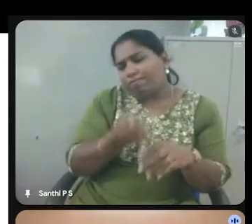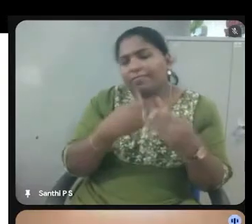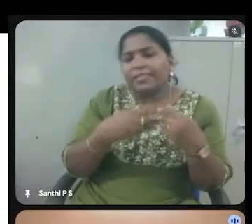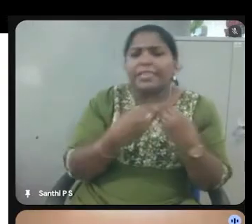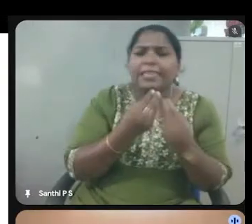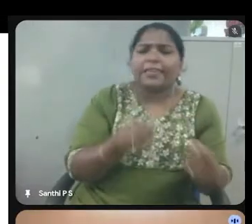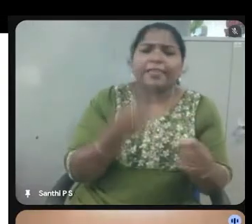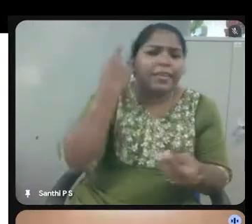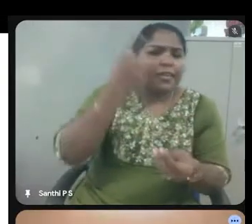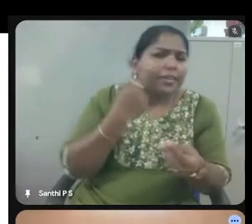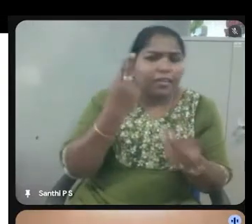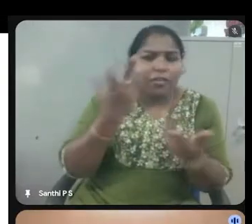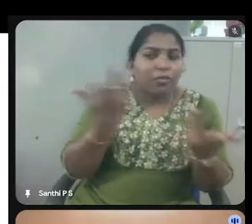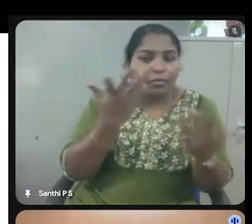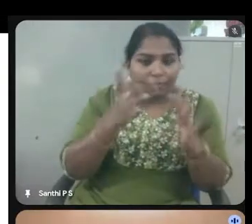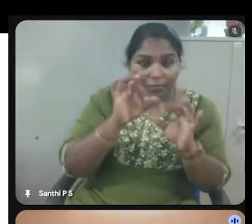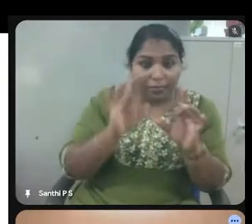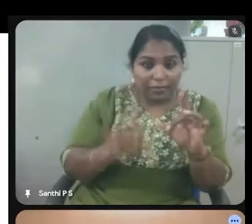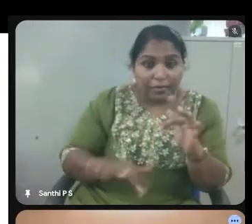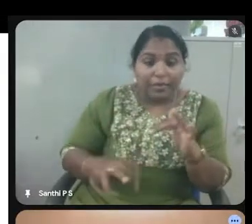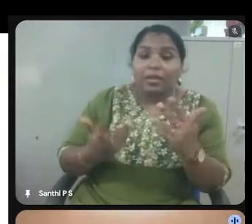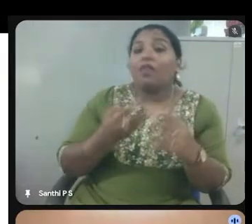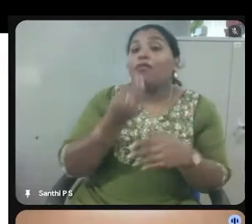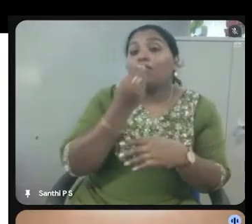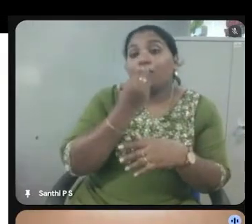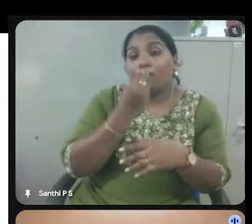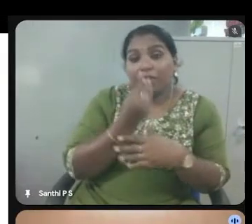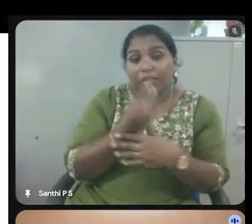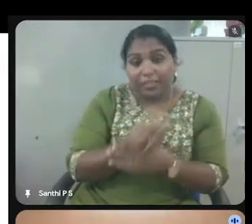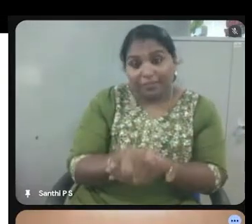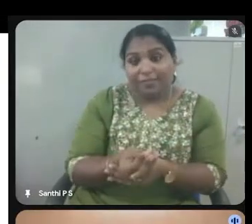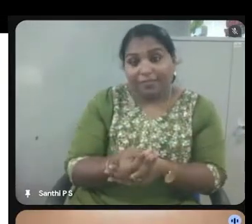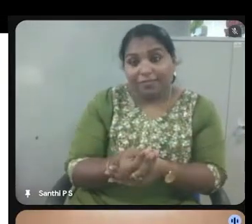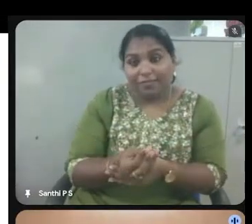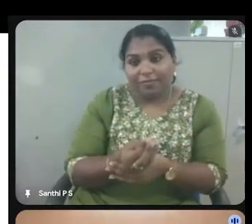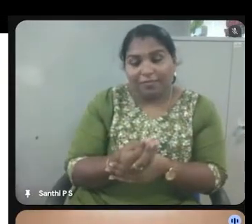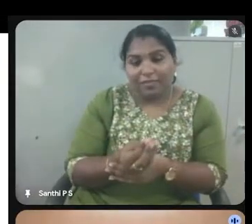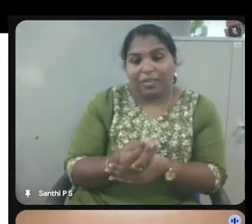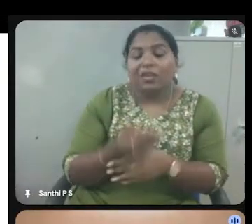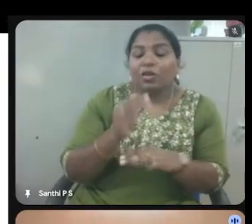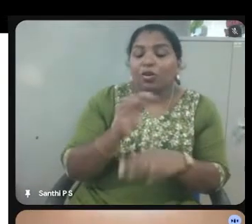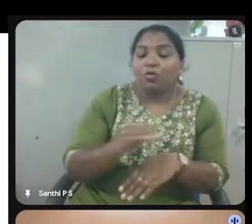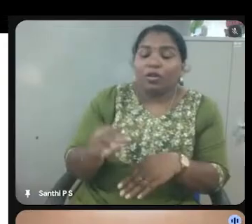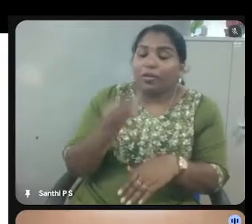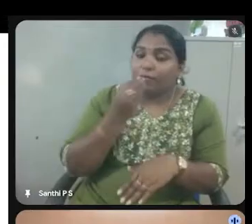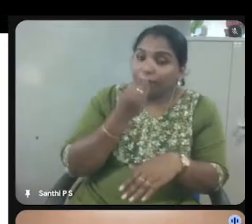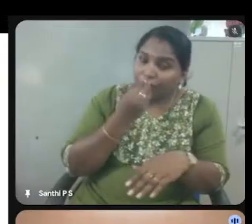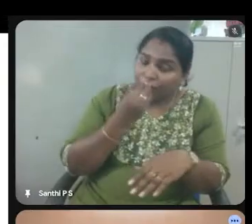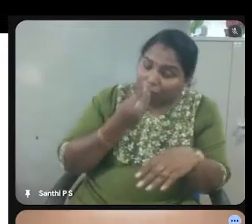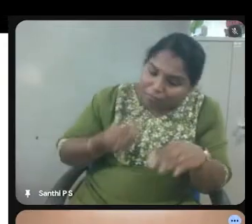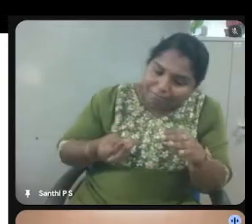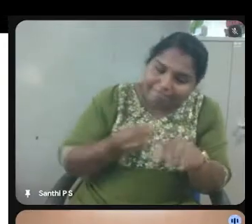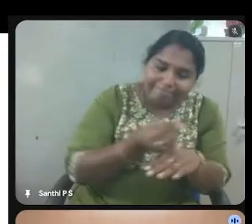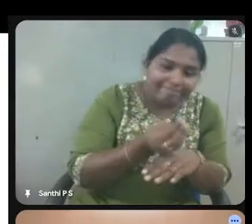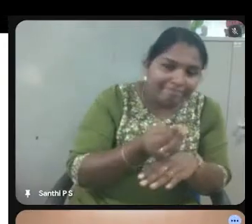ആൾക്കാർ പറഞ്ഞത് എന്താന്ന് വെച്ചാൽ ഫുഡ് കൊടുക്കാൻ, അതായത് വൈൽ ഫീഡിങ്, കുട്ടികൾക്ക് ഭക്ഷണം കൊടുക്കാൻ